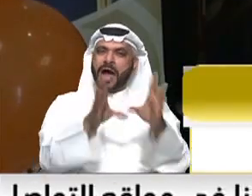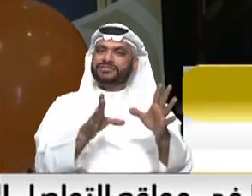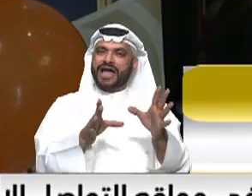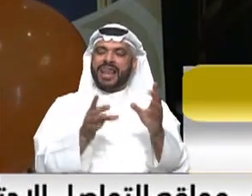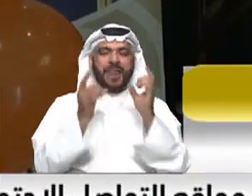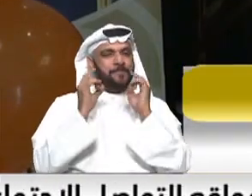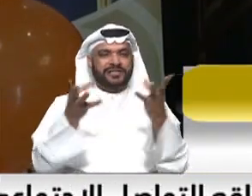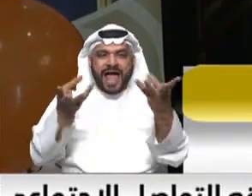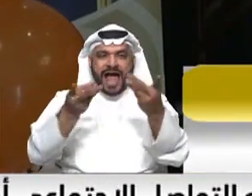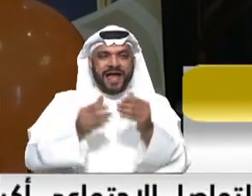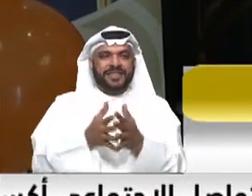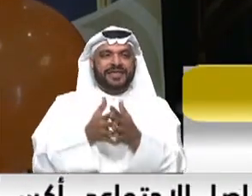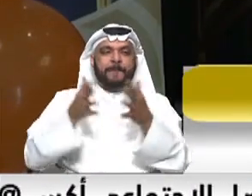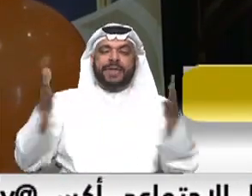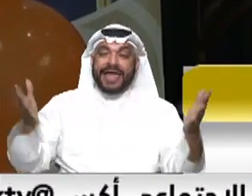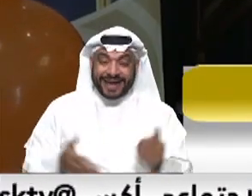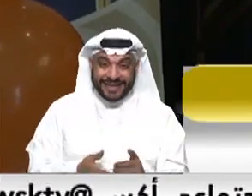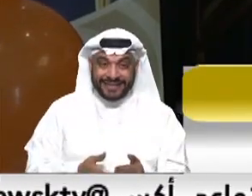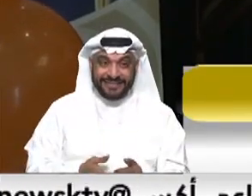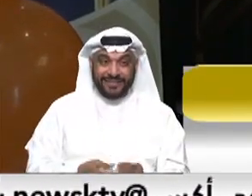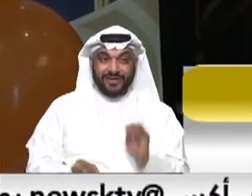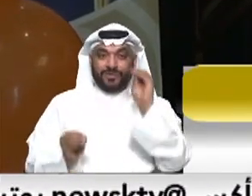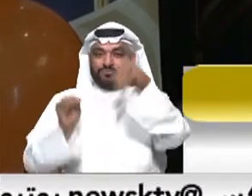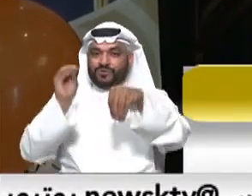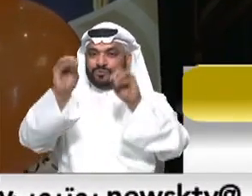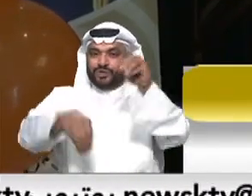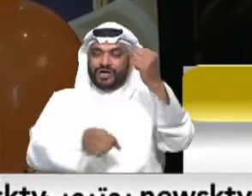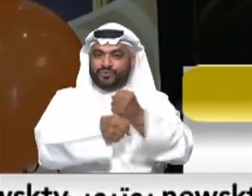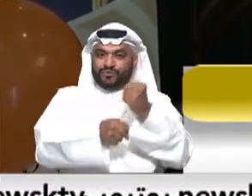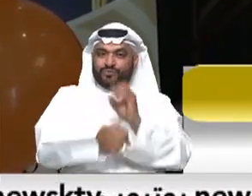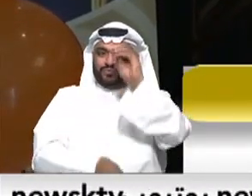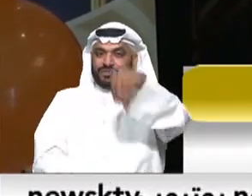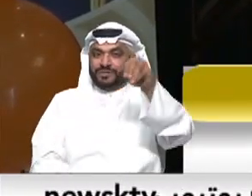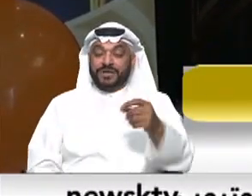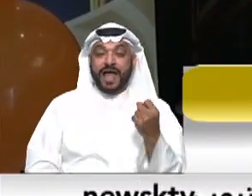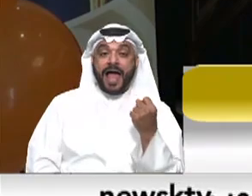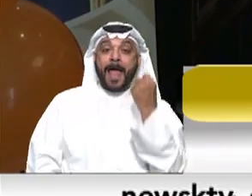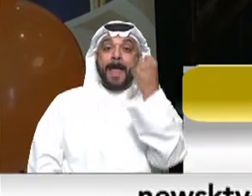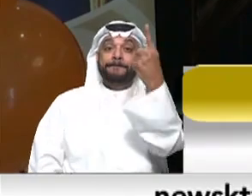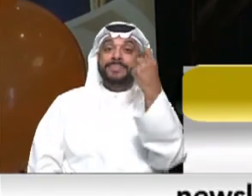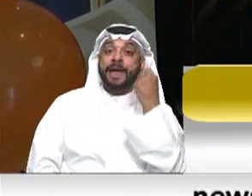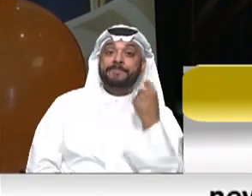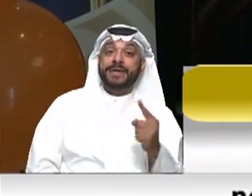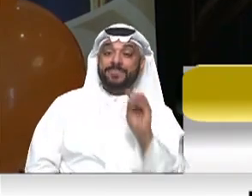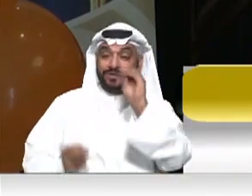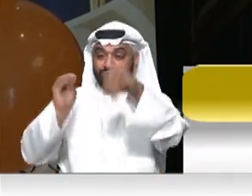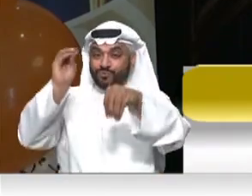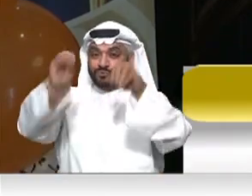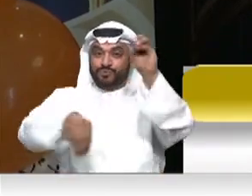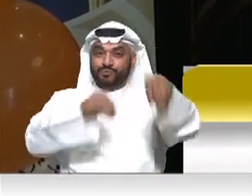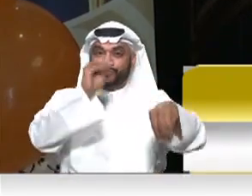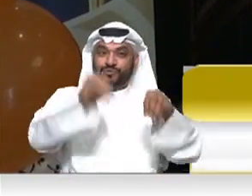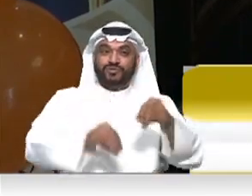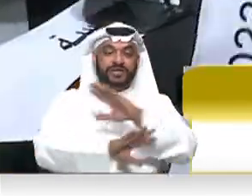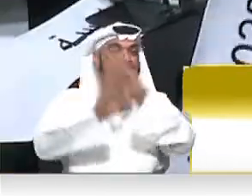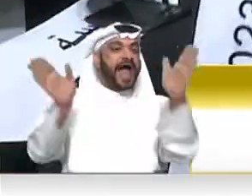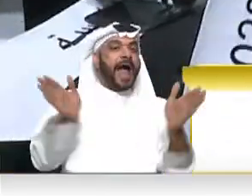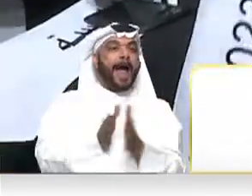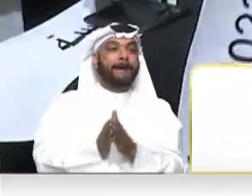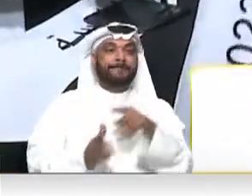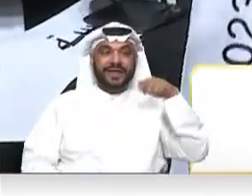كبيرة ونسبة التوظيف فيها أعلى، يعني هالسنة وصلنا 100% من توظيف جميع الطلبة